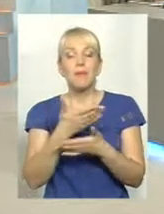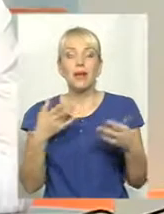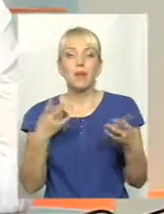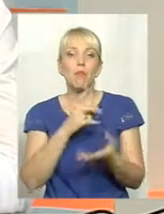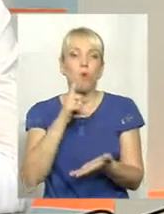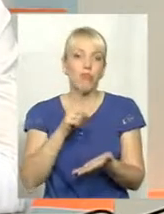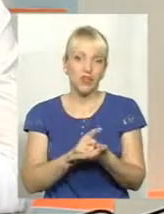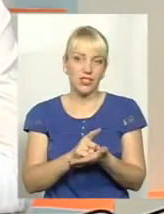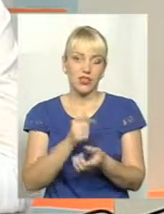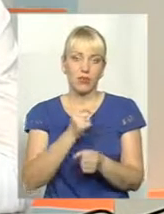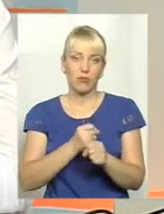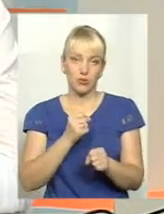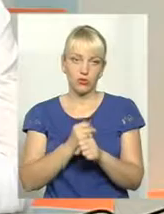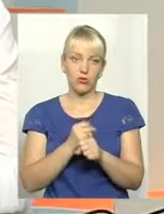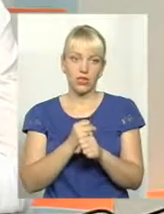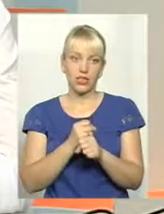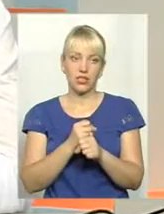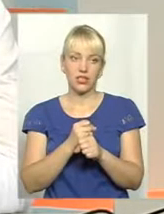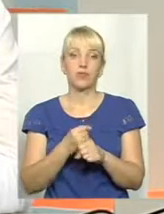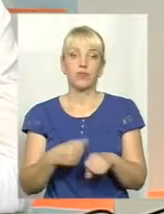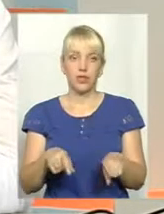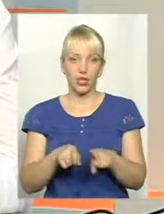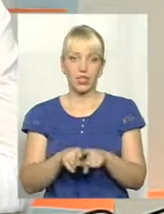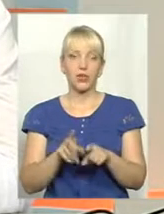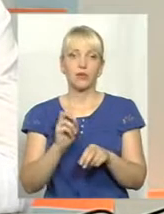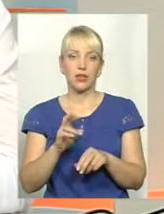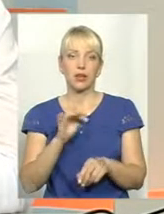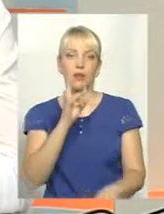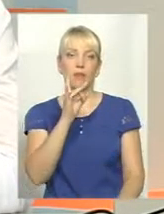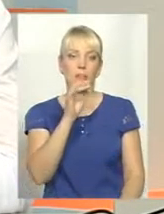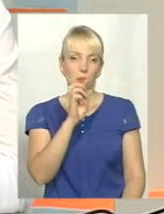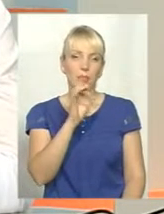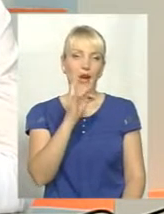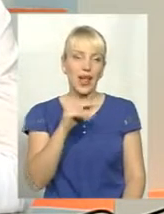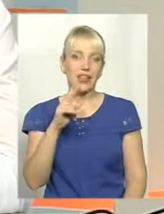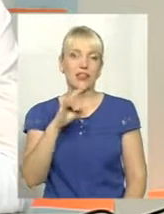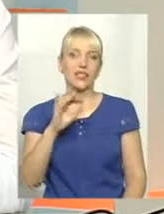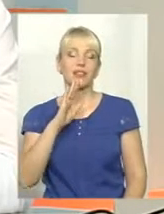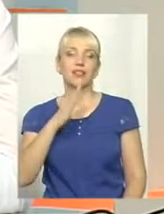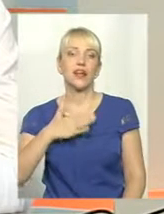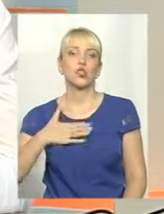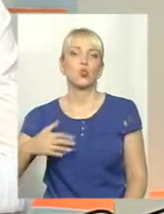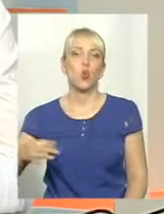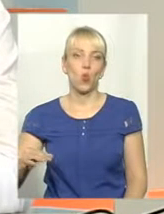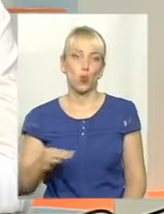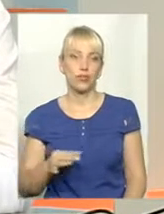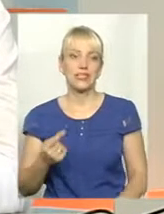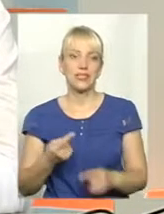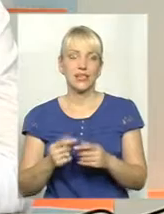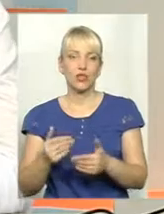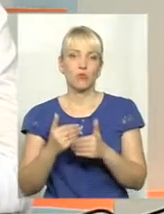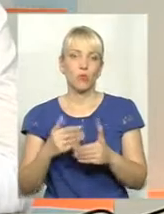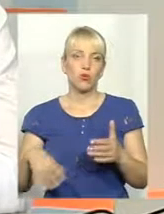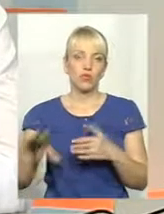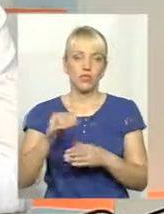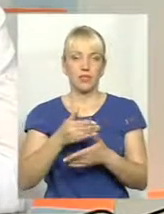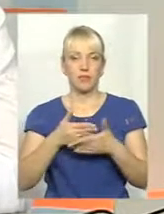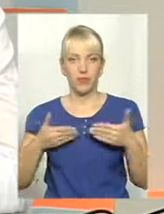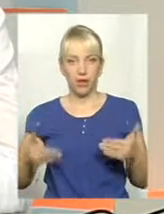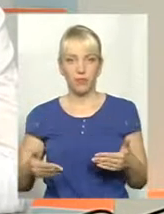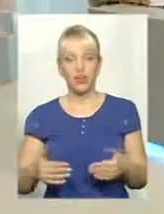вчимо своїх дітей, правда ж? Ми ж вкладаємо кошти в те, щоб вони були розумними, щоб вони інтелектуально розвиненими були, так само і